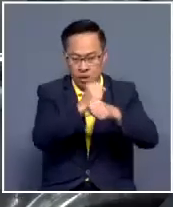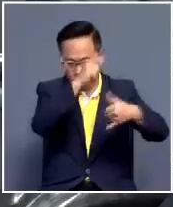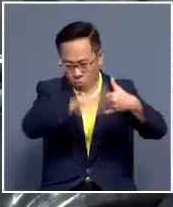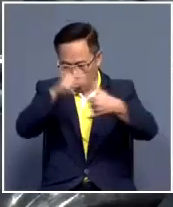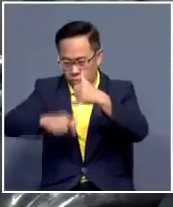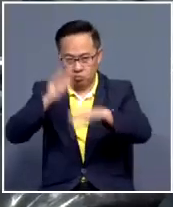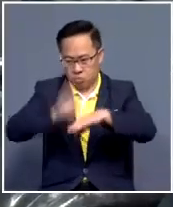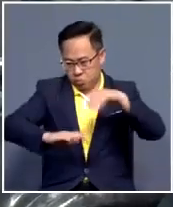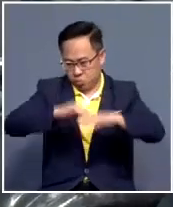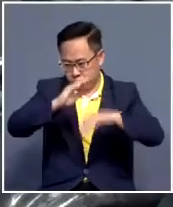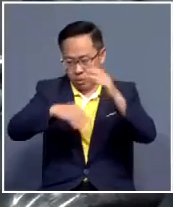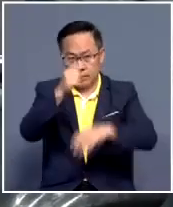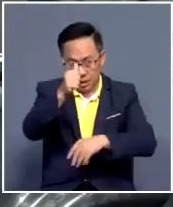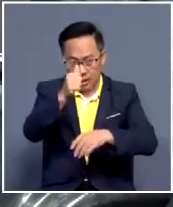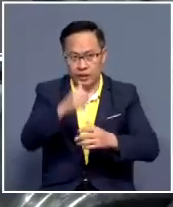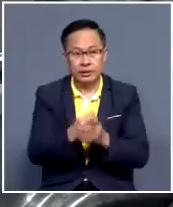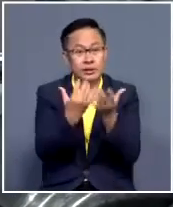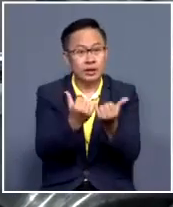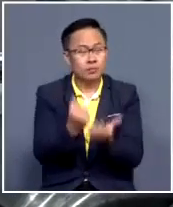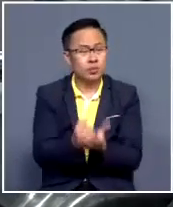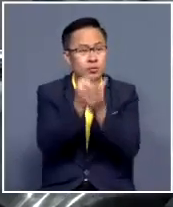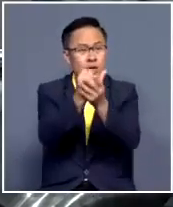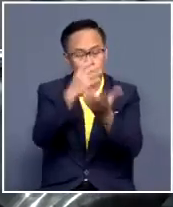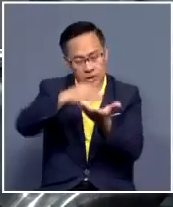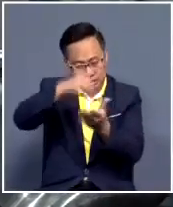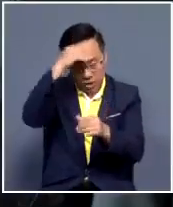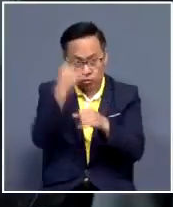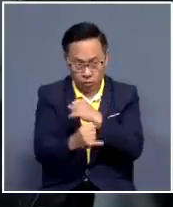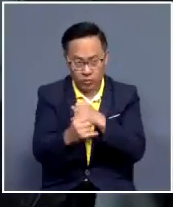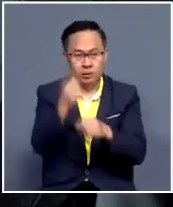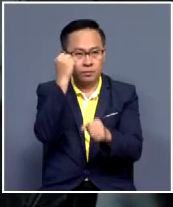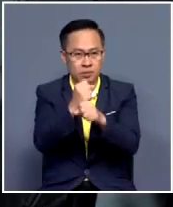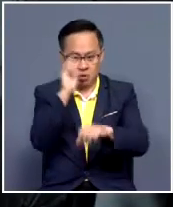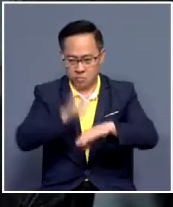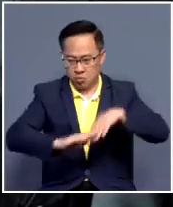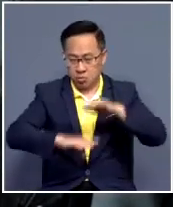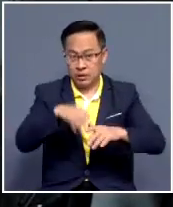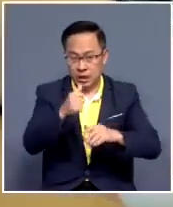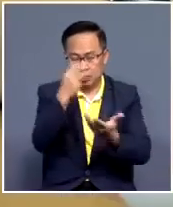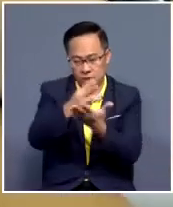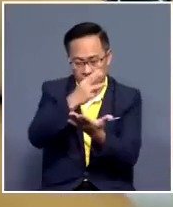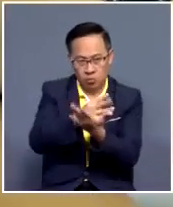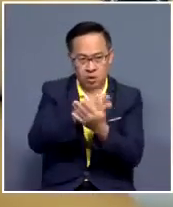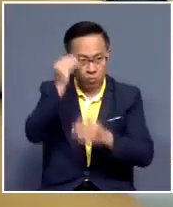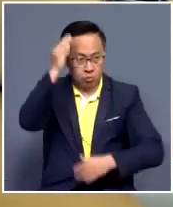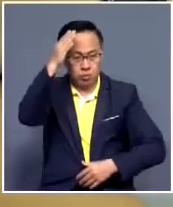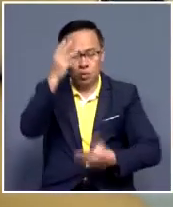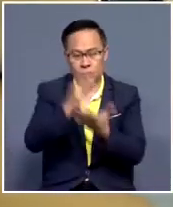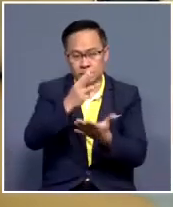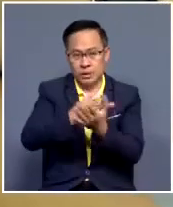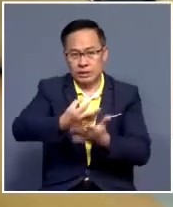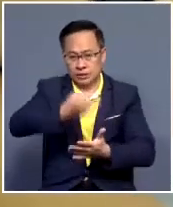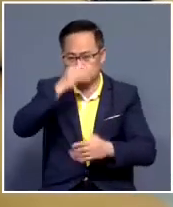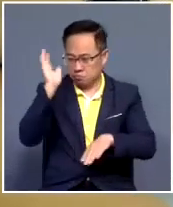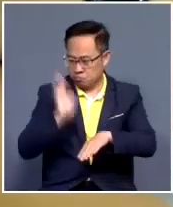ด้วยเช่นเดียวกันค่ะทั้งนี้เพื่อให้สามารถผลิตบัณฑิตที่มีศักยภาพสูงทั้งด้านวิชาการและวิชาชีพ